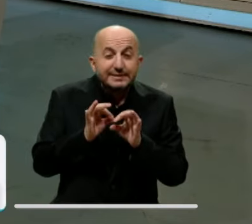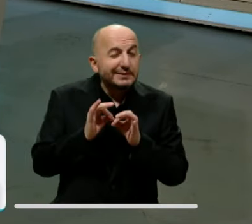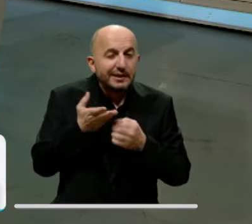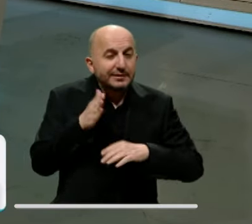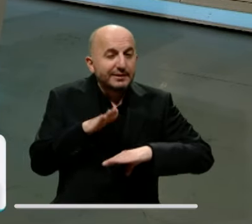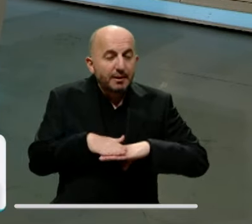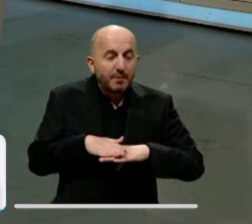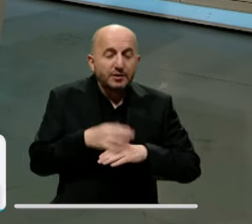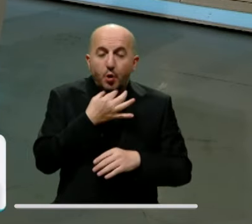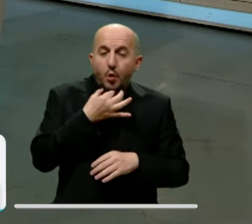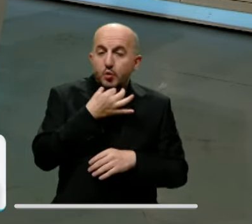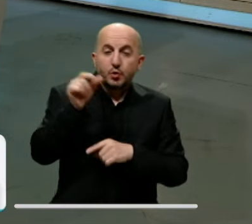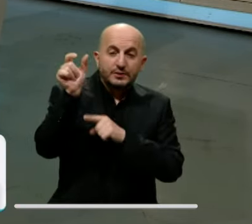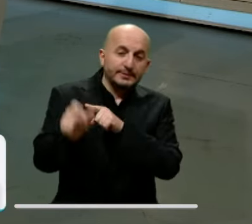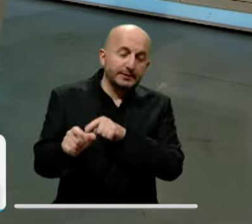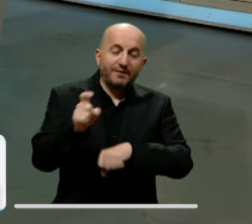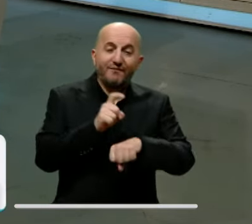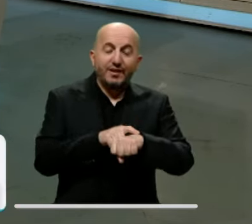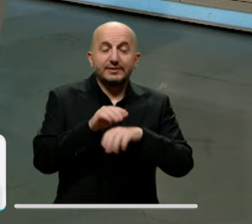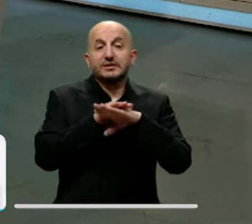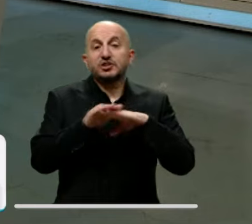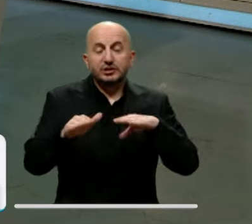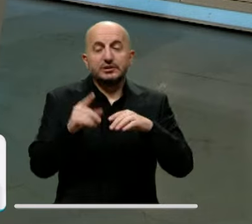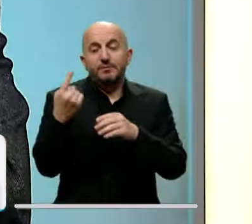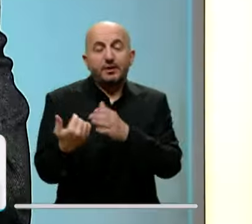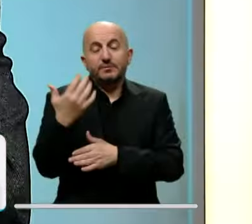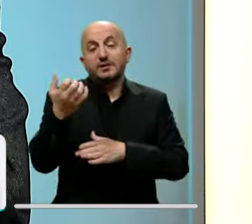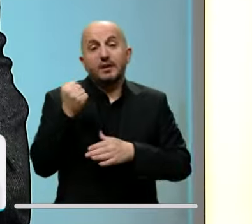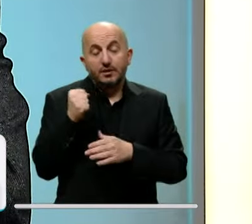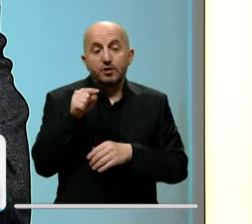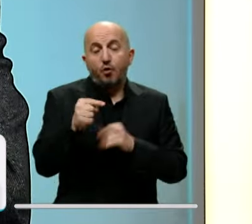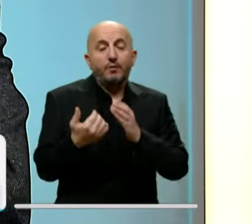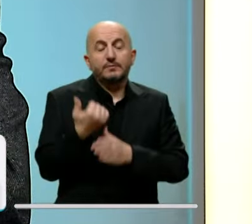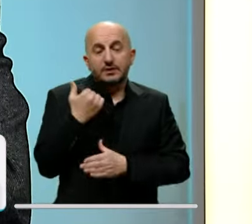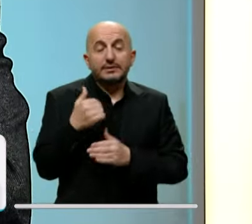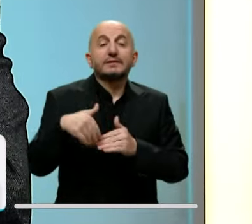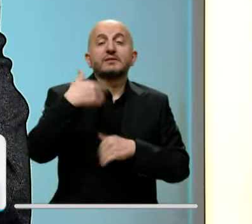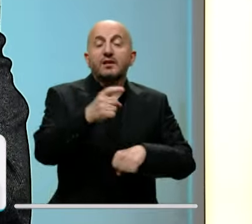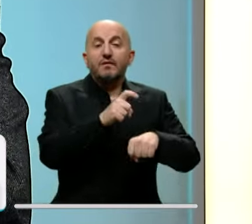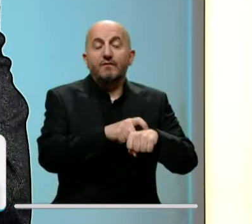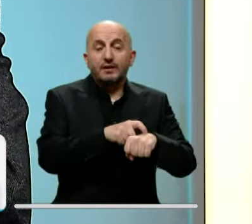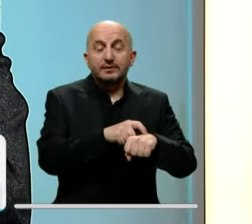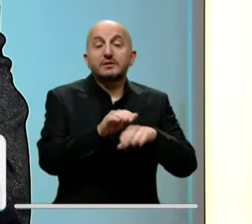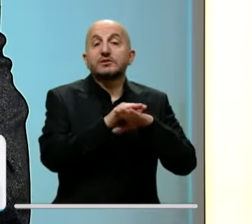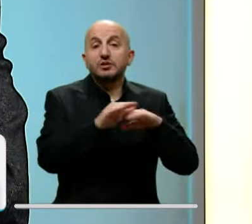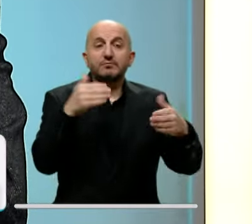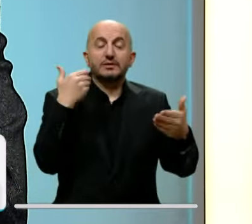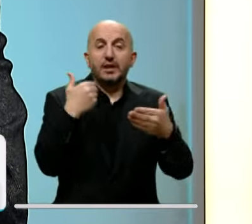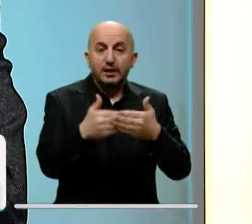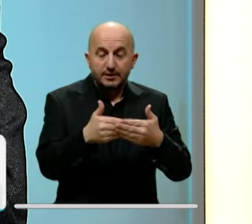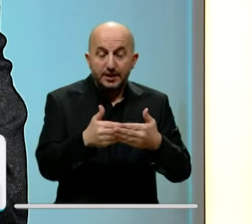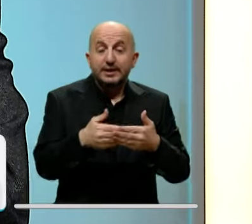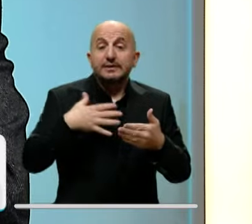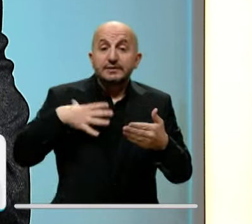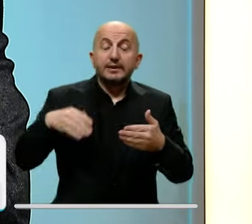özürlü kişi Eee vakit çıkınca bir abdest alır O abdestle diğer vaktin çıkmasına kadar